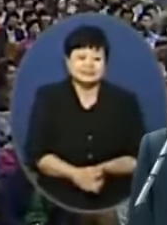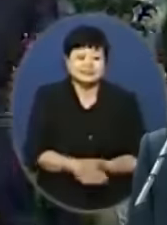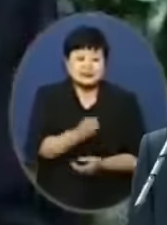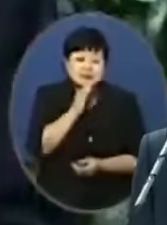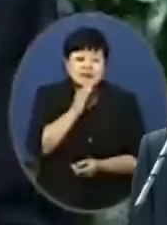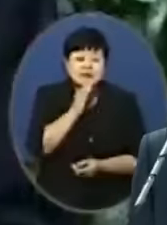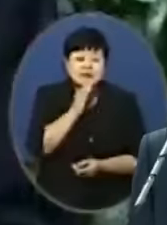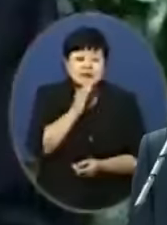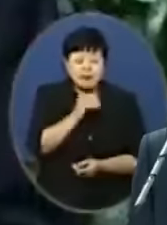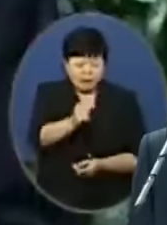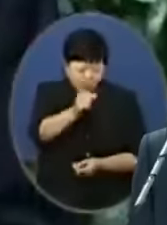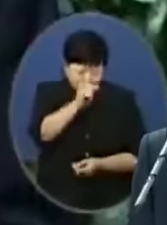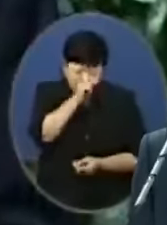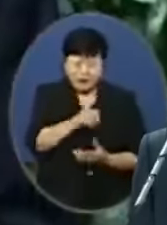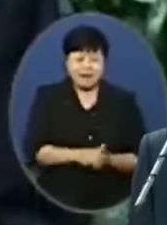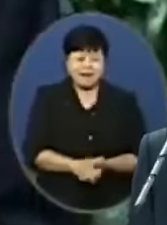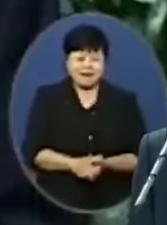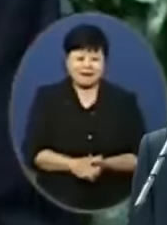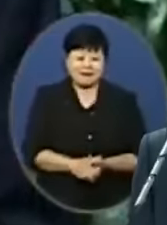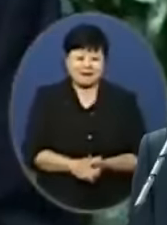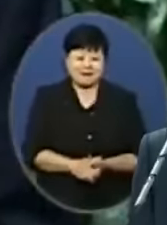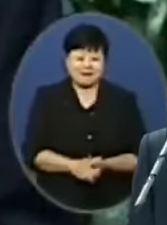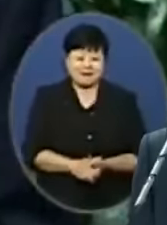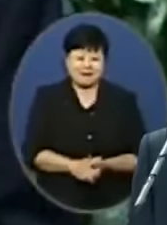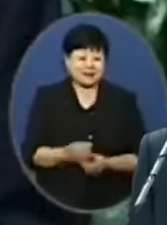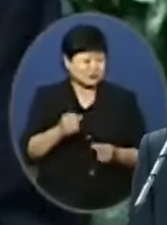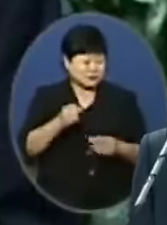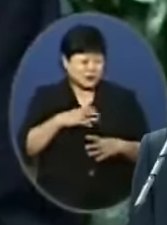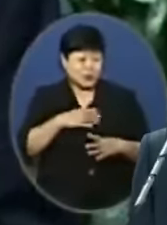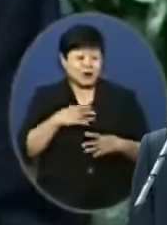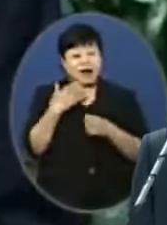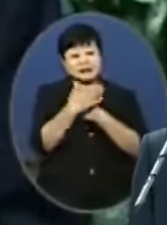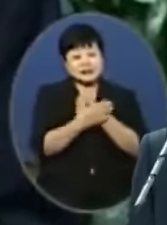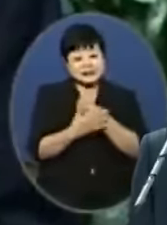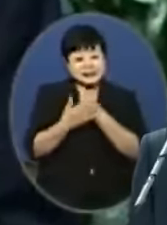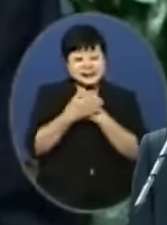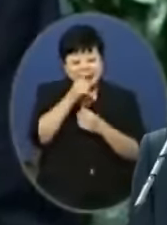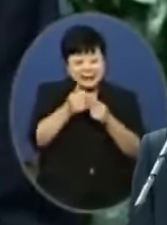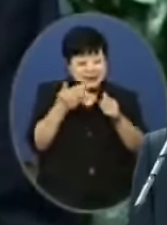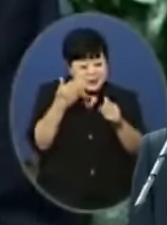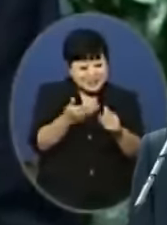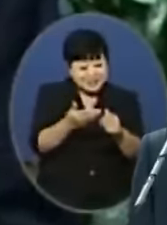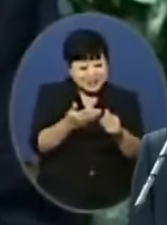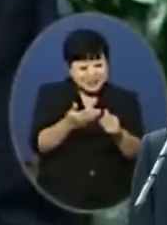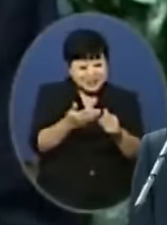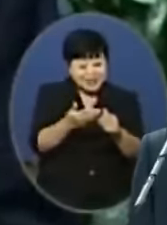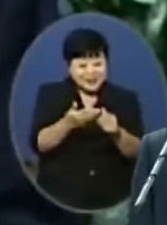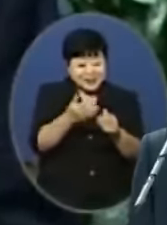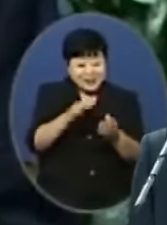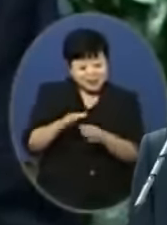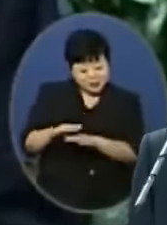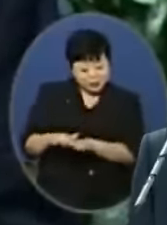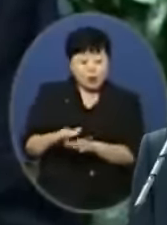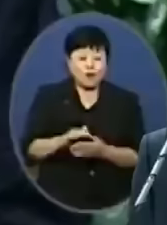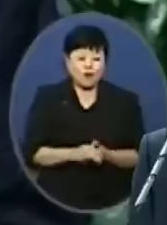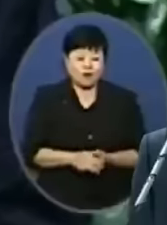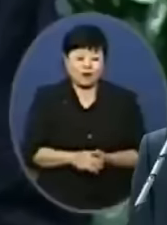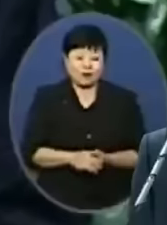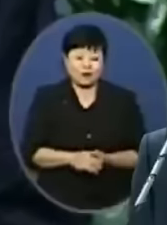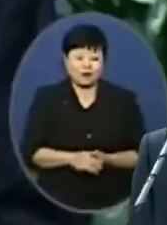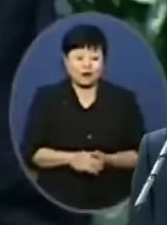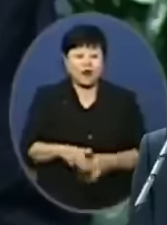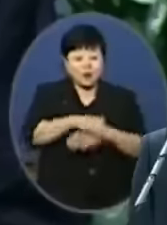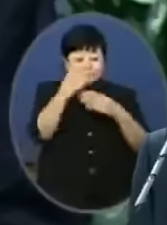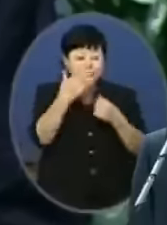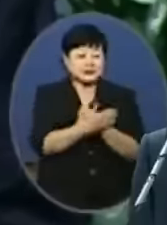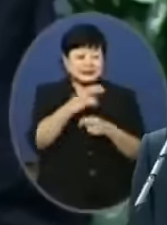정말 왔다 아닙니까? 이렇게 기가 막힌 은혜를 하나님께서 예비하고 난 다음에 이